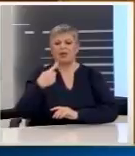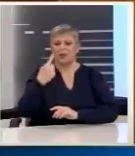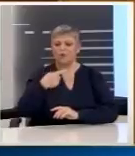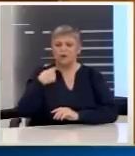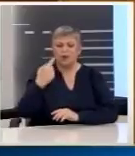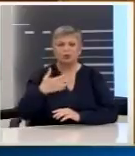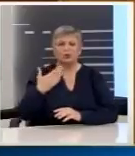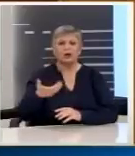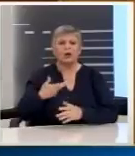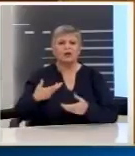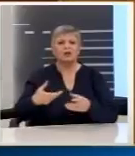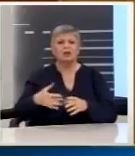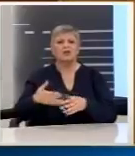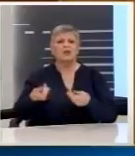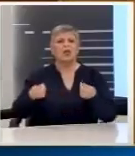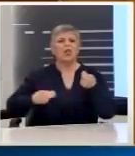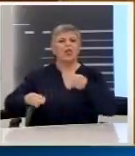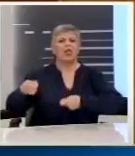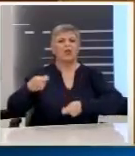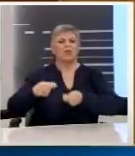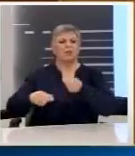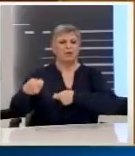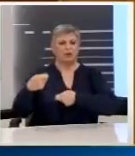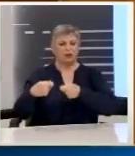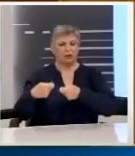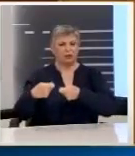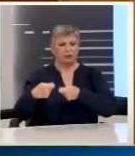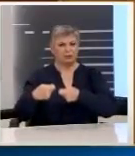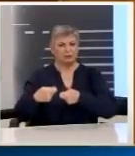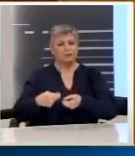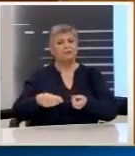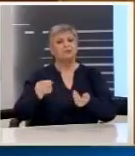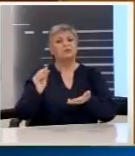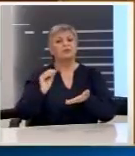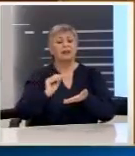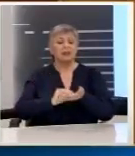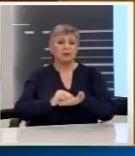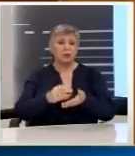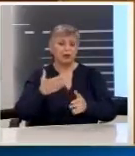Και βεβαίως θα έλεγα, επαναλαμβάνω, αν